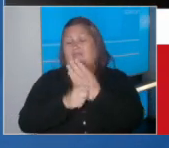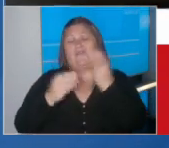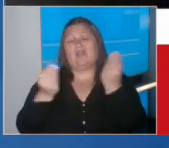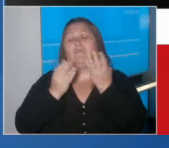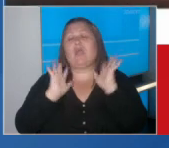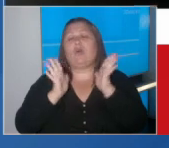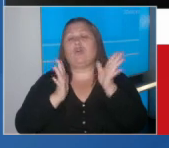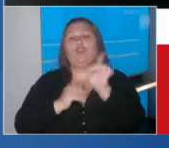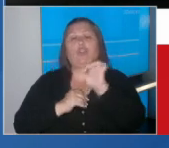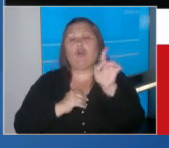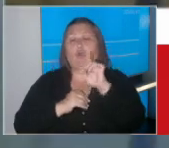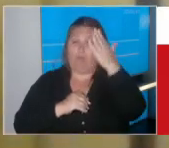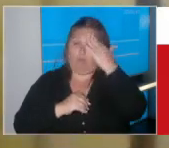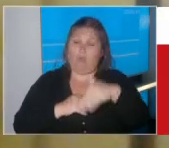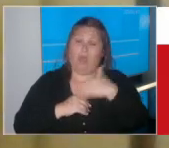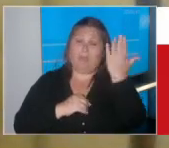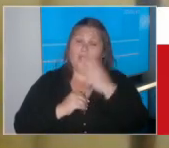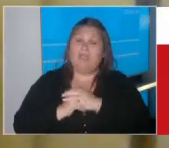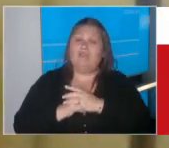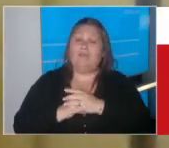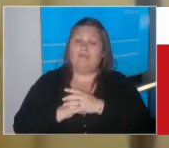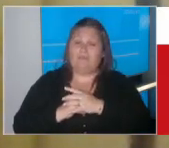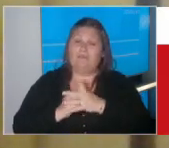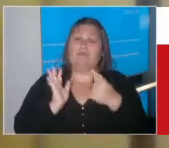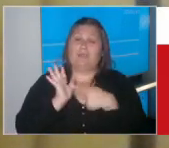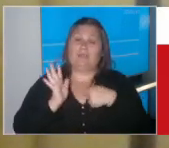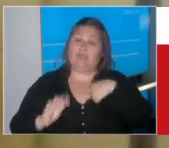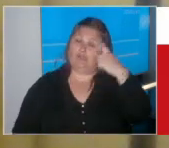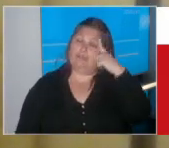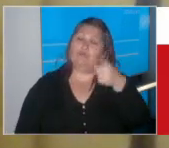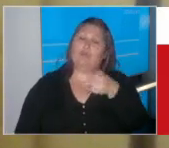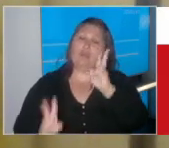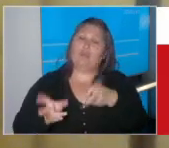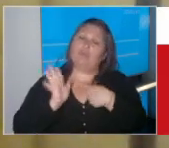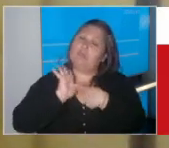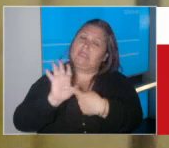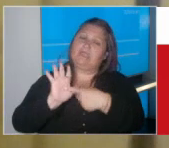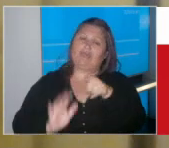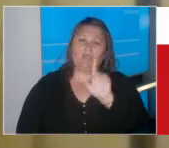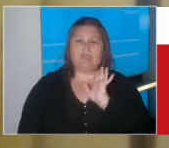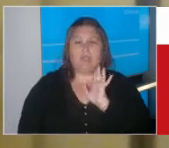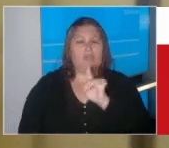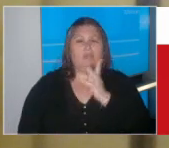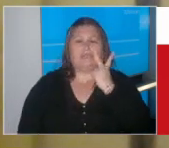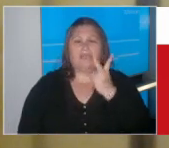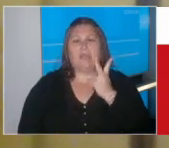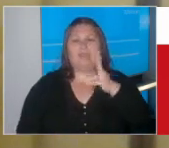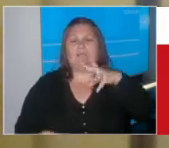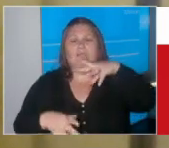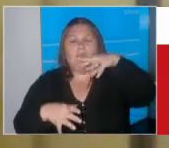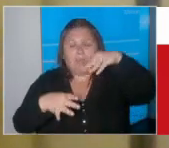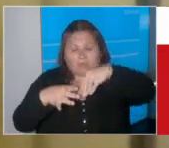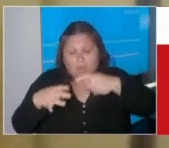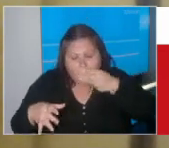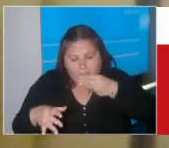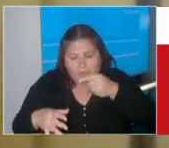את המדינה, ולכן אני חושבת שהוא לגמרי יכול להיות פרזנטור של זה, אני לא מסתכלת לו בתוך הצלחת,